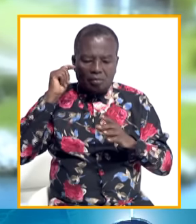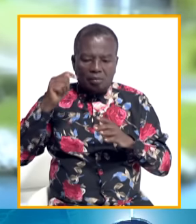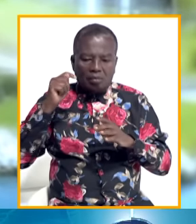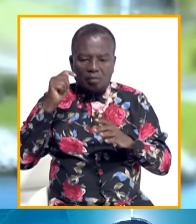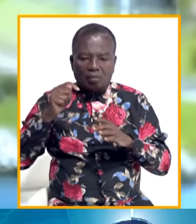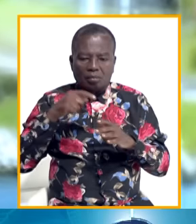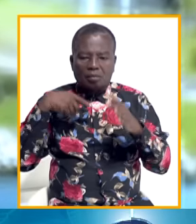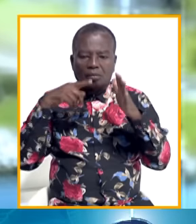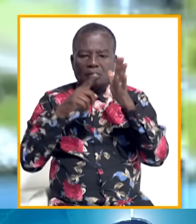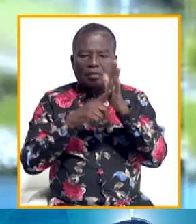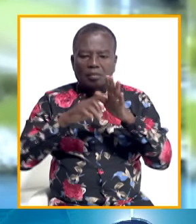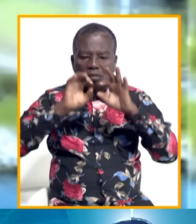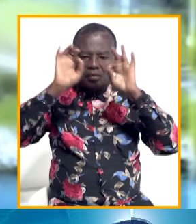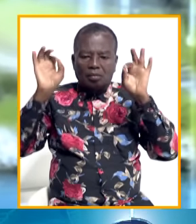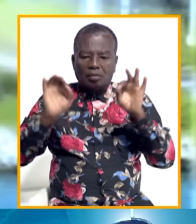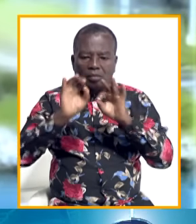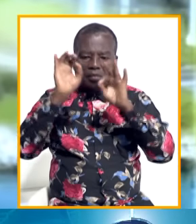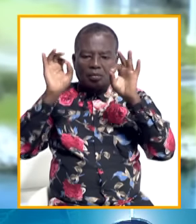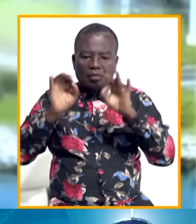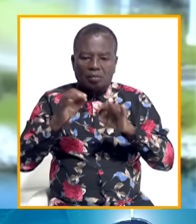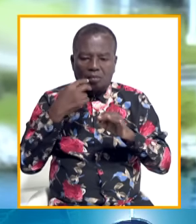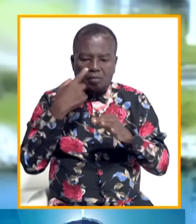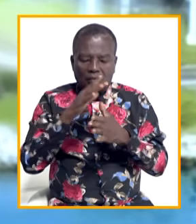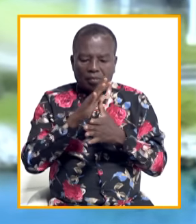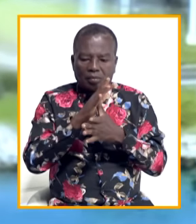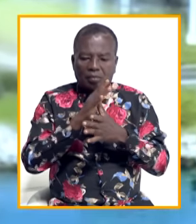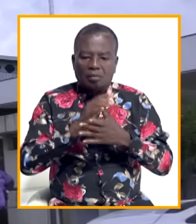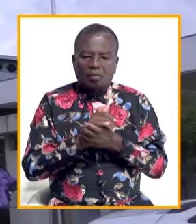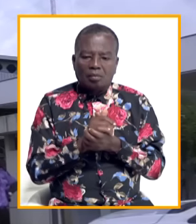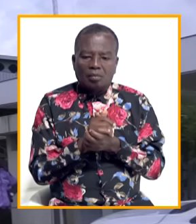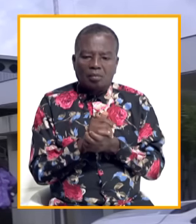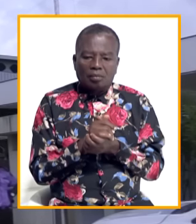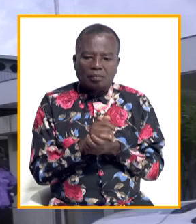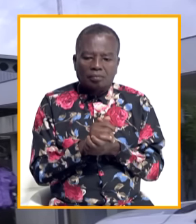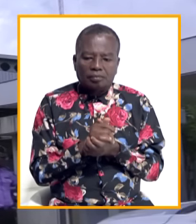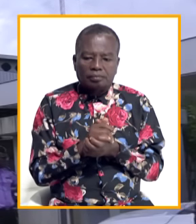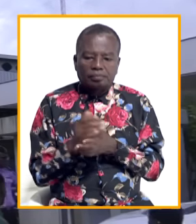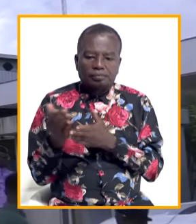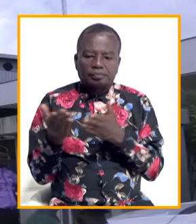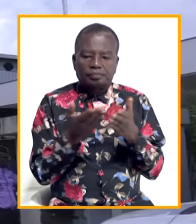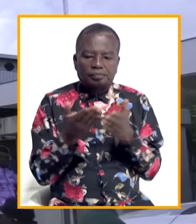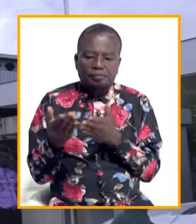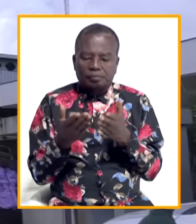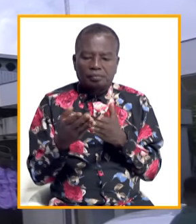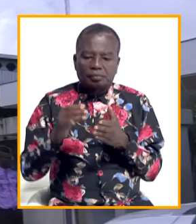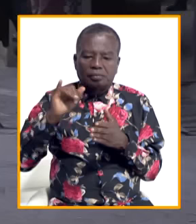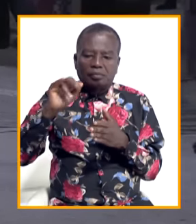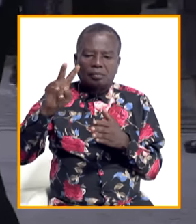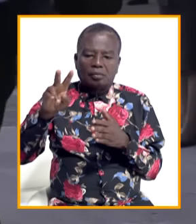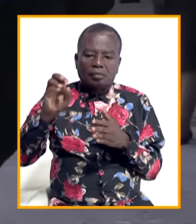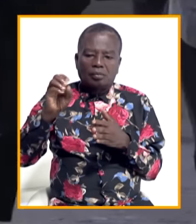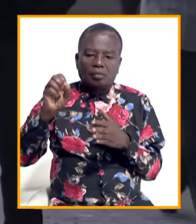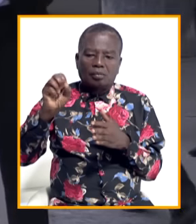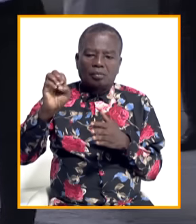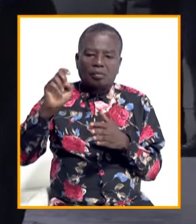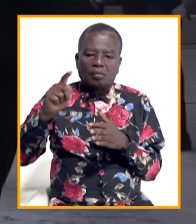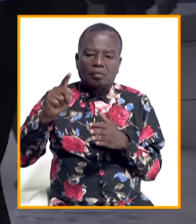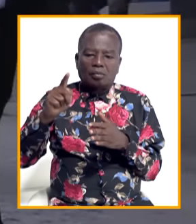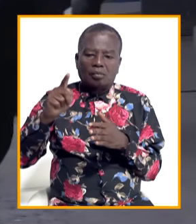témoignages ont marqué la cérémonie. C'est ce que nous apprend Mama Traoré. Au service des pompes funèbres ce jeudi,